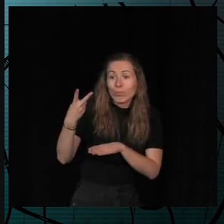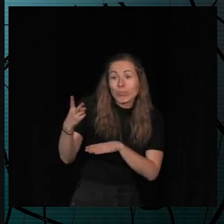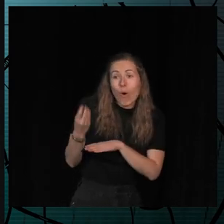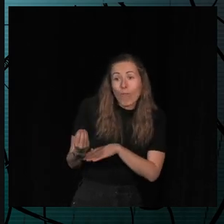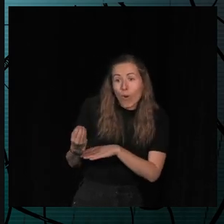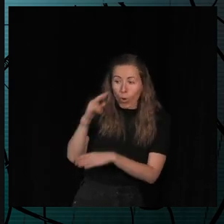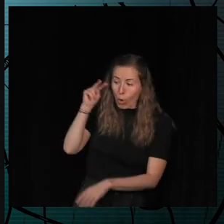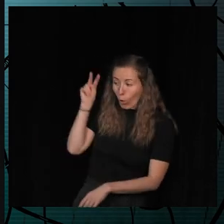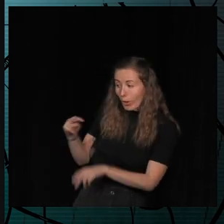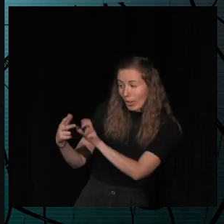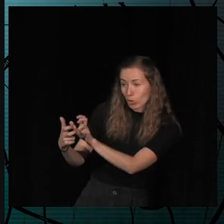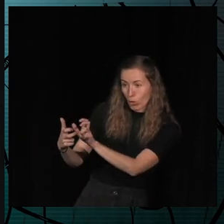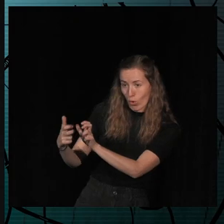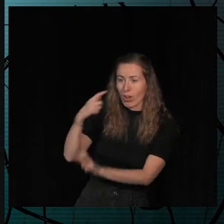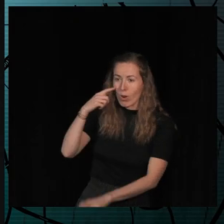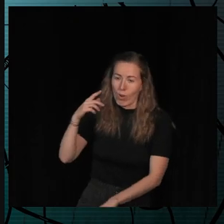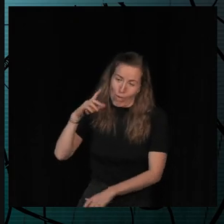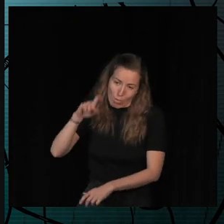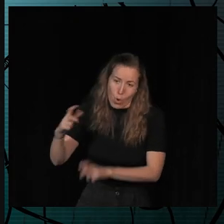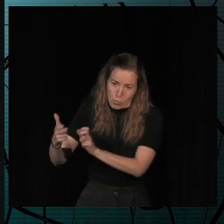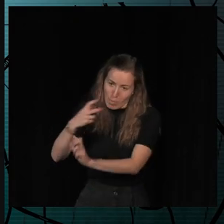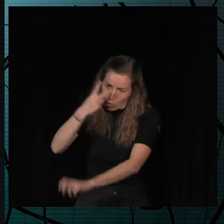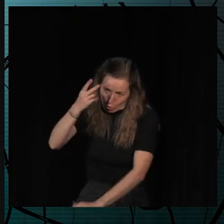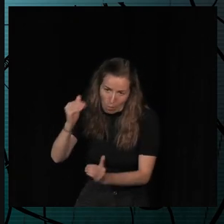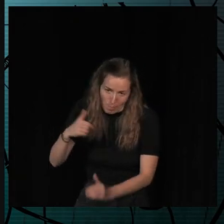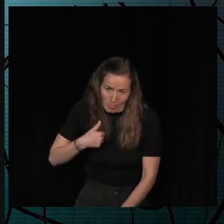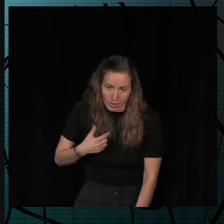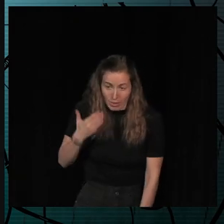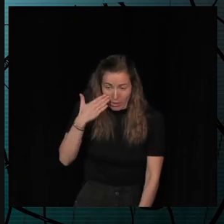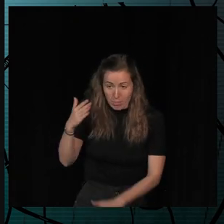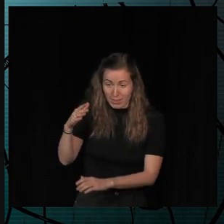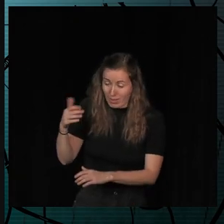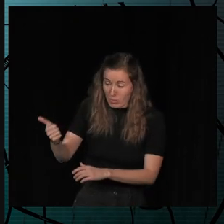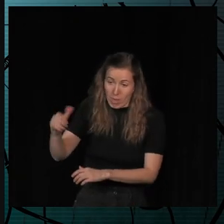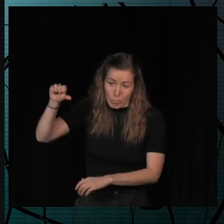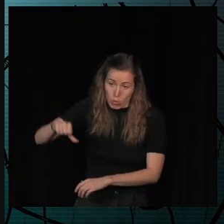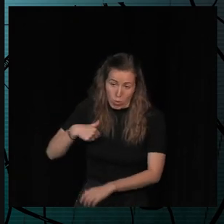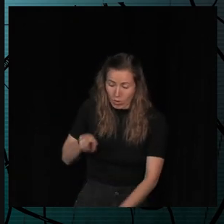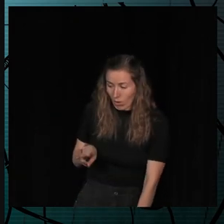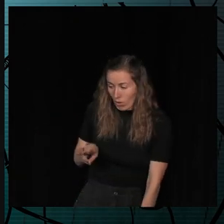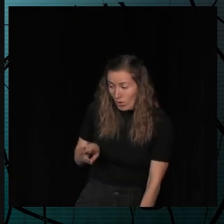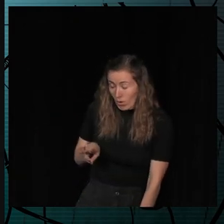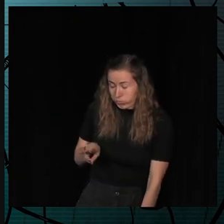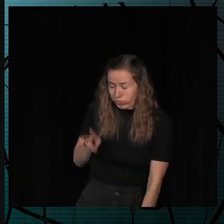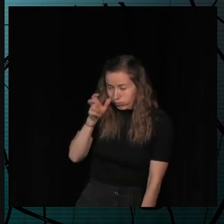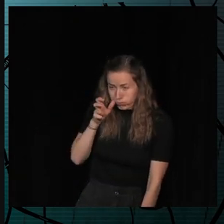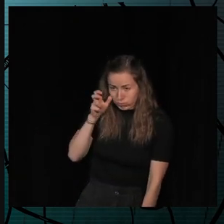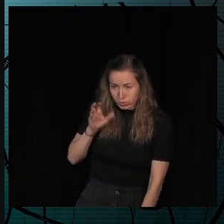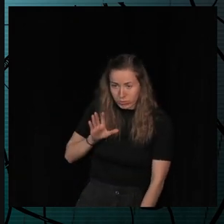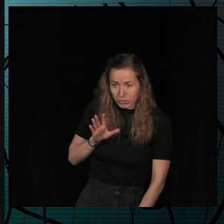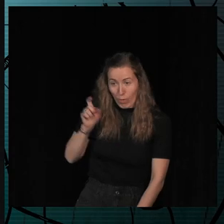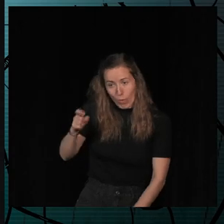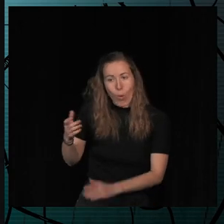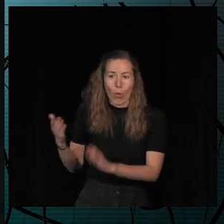enfant jouer au jeux vidéo alors il faut qu'il joue pas trop mal parce que sinon d'un moment ça devient la S mais mais c'est vrai